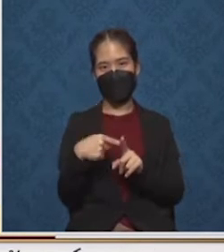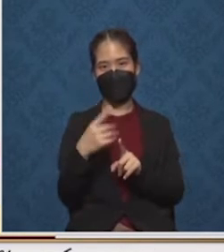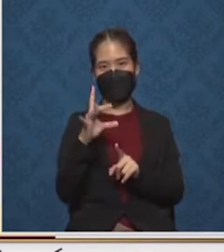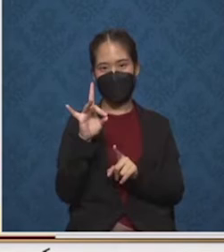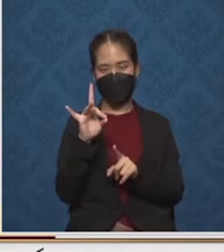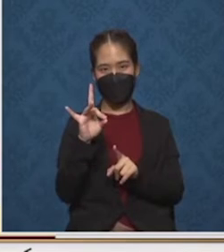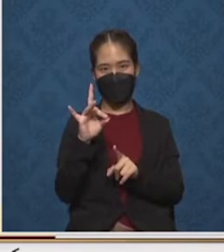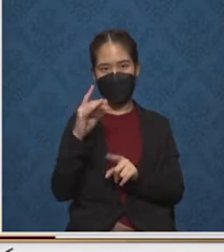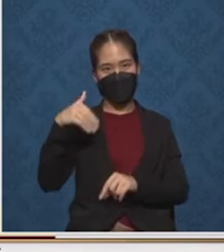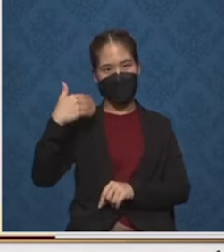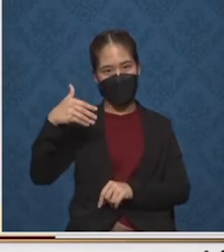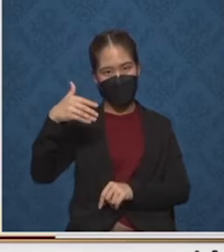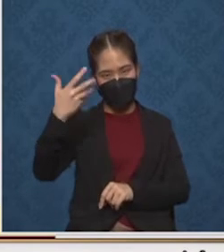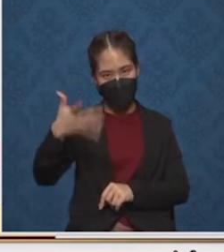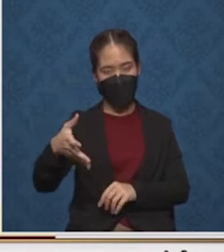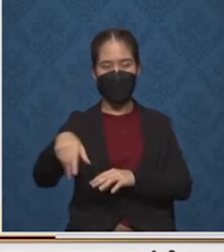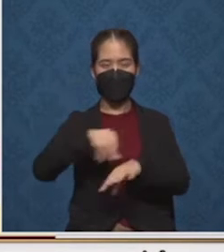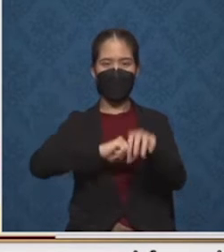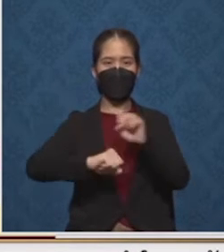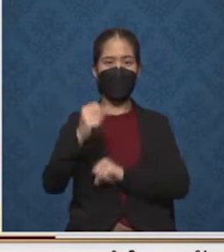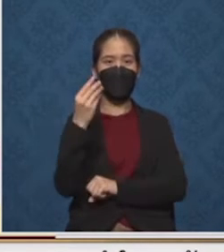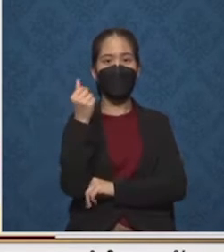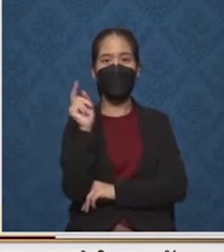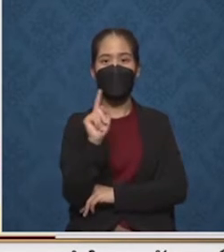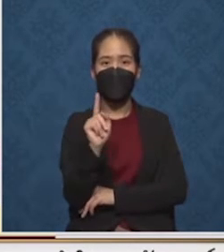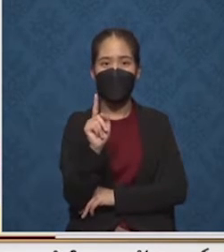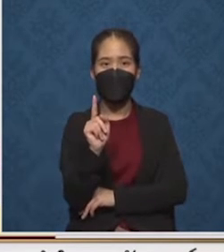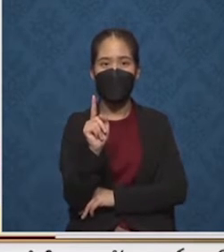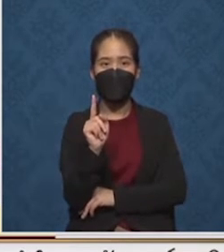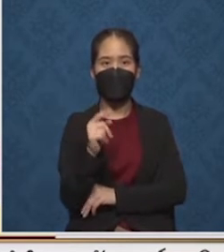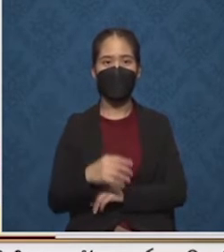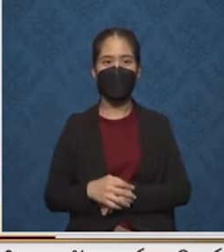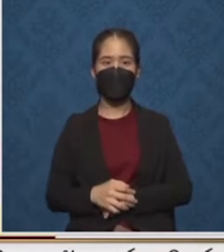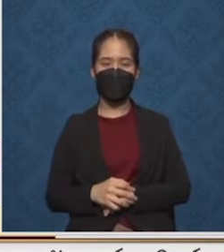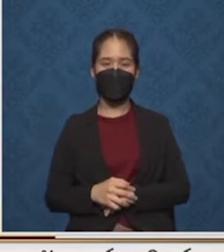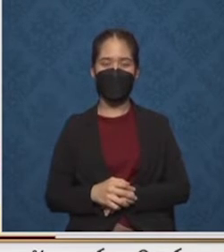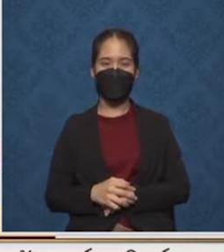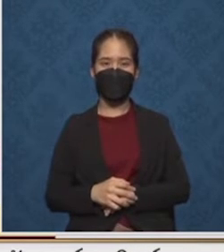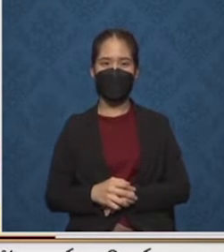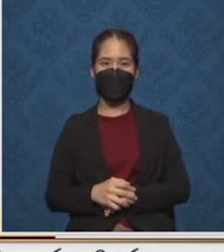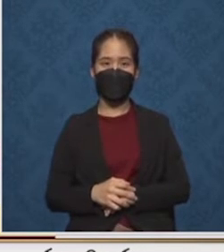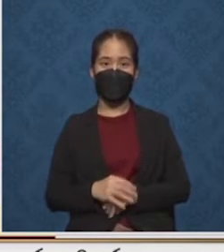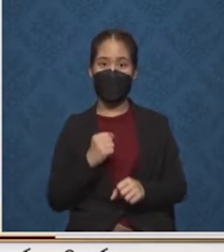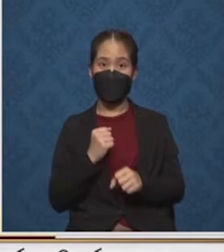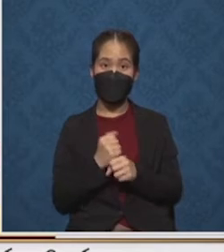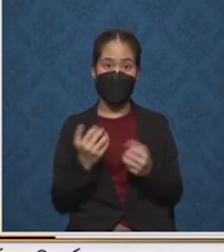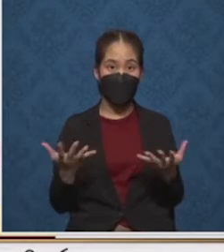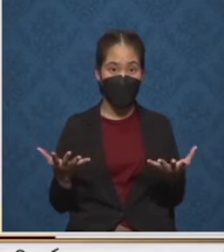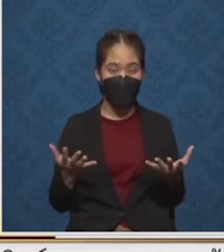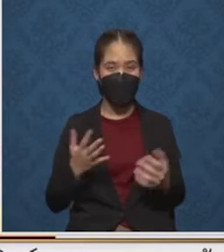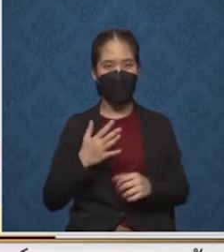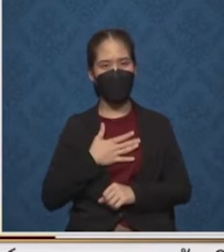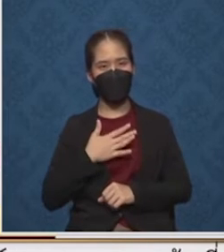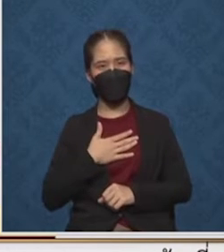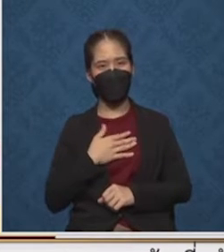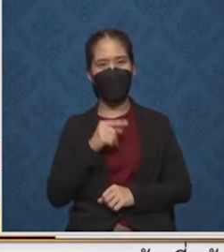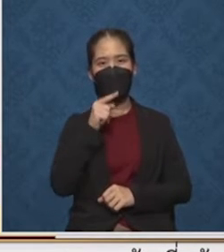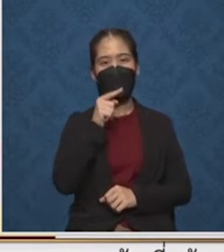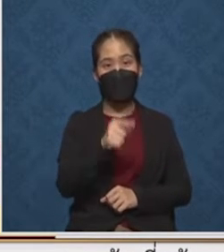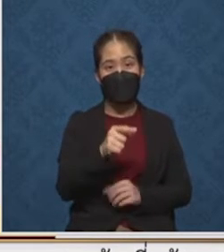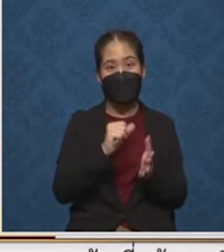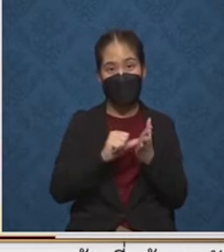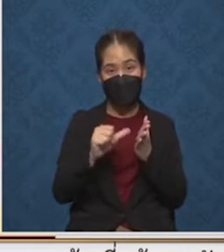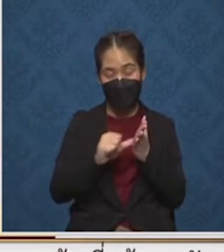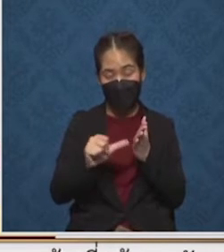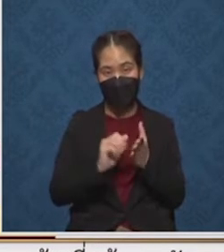แล้วมีผลการสูบปฏิบัติอย่างไรนี่ครับดีแล้วทำยังไงต่อผมก็ออกเค้าสั่งการแก้ไข